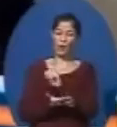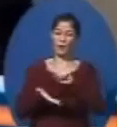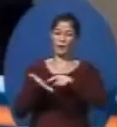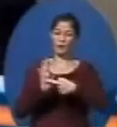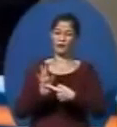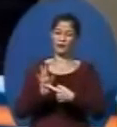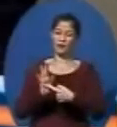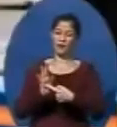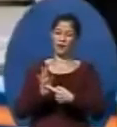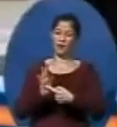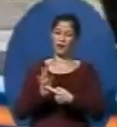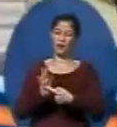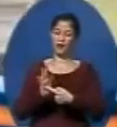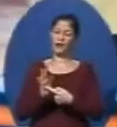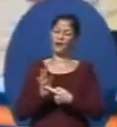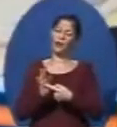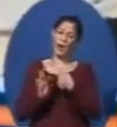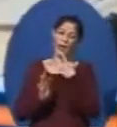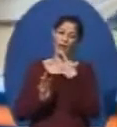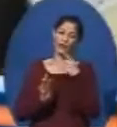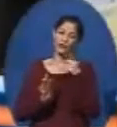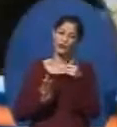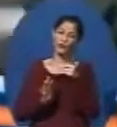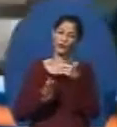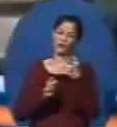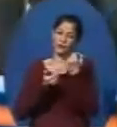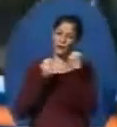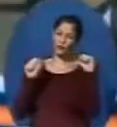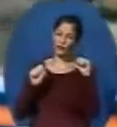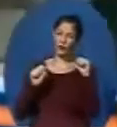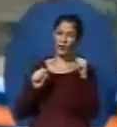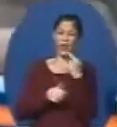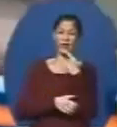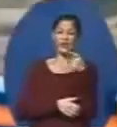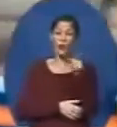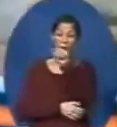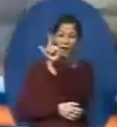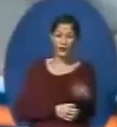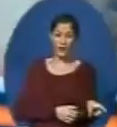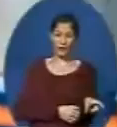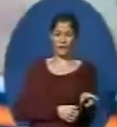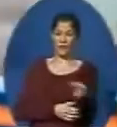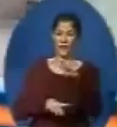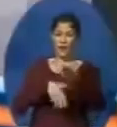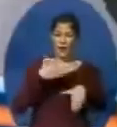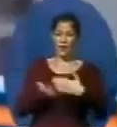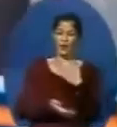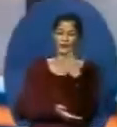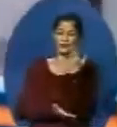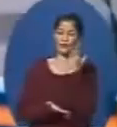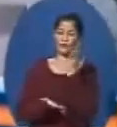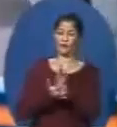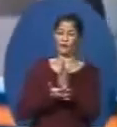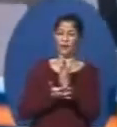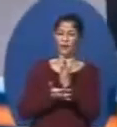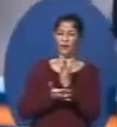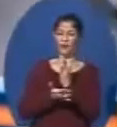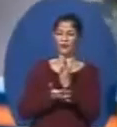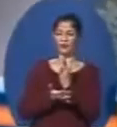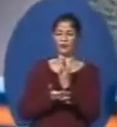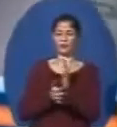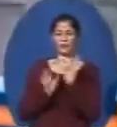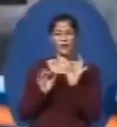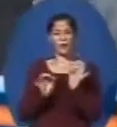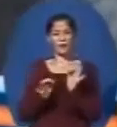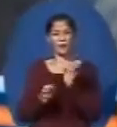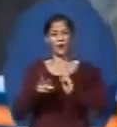נאשם, שאז אתה יותר גמיש, אלא כדי להרשיע אותו, אחרי שהוא עבר שבעת מדורי